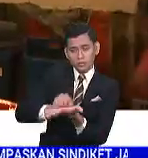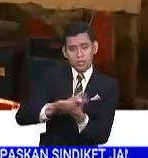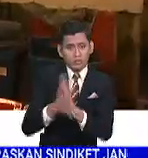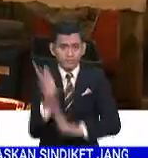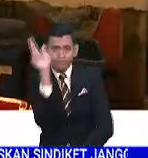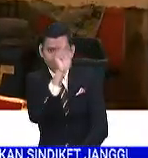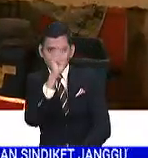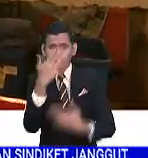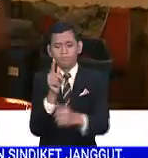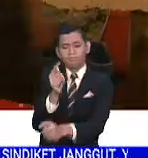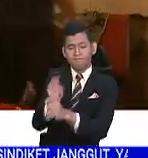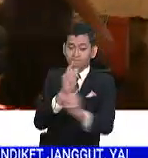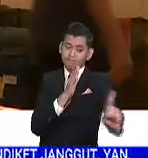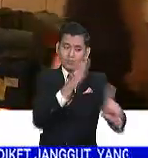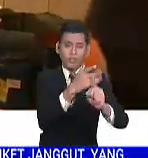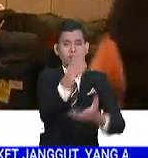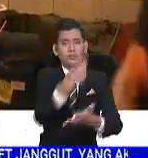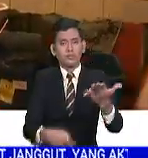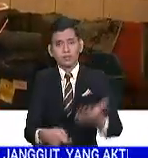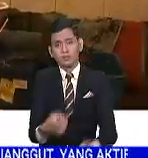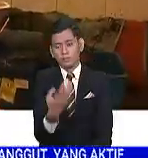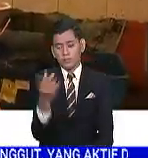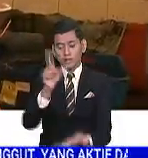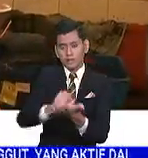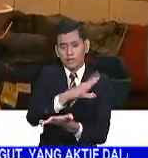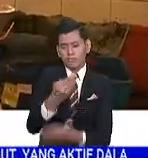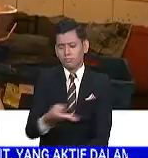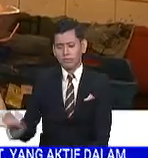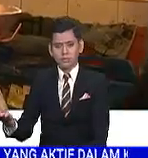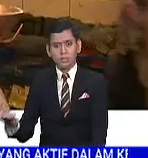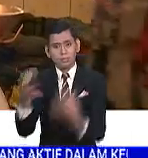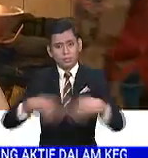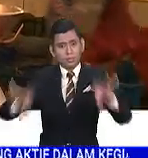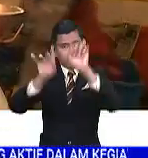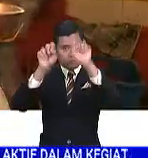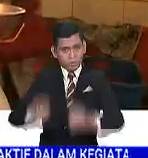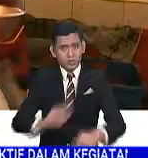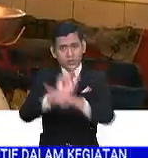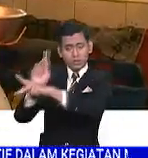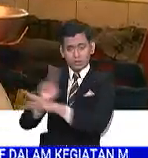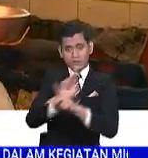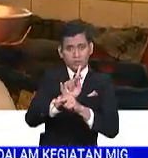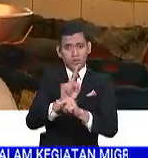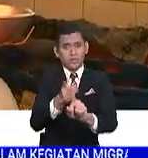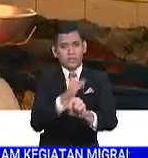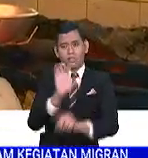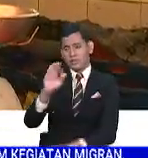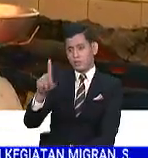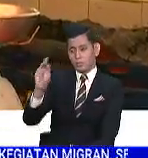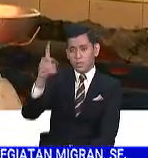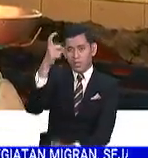juga telah meletakkan satu sasaran bahawa harga ayam dan juga harga barangan mentah ini dapat dikawal menerusi skim